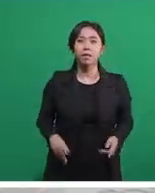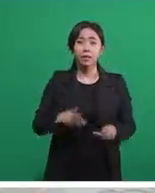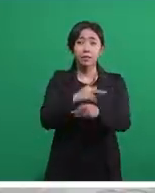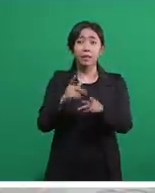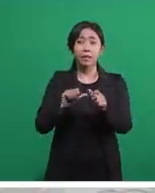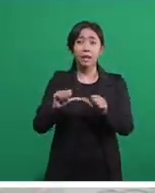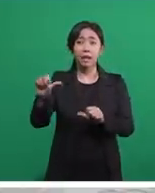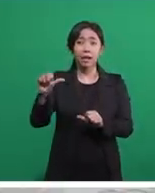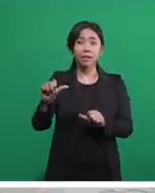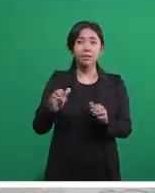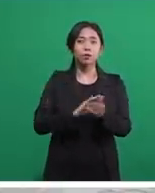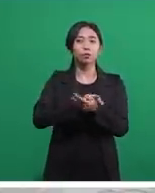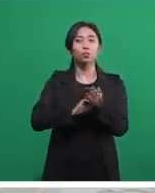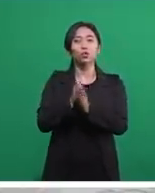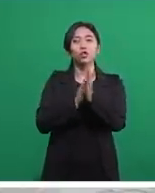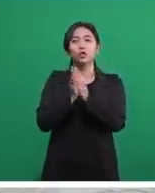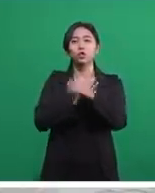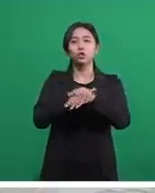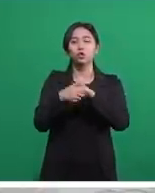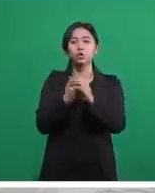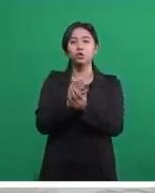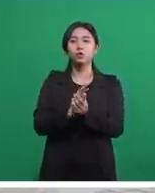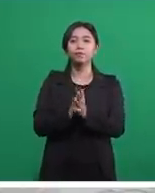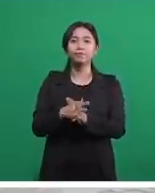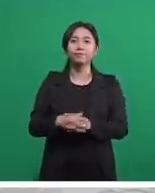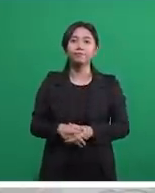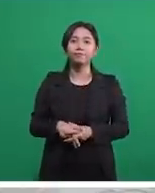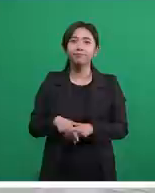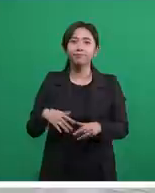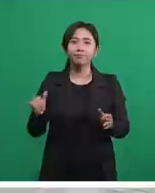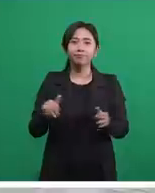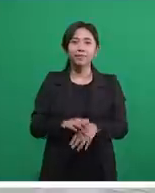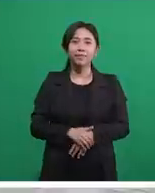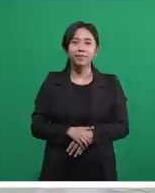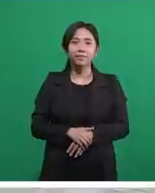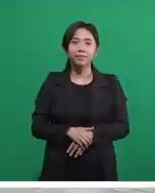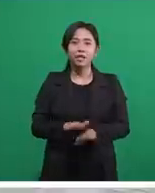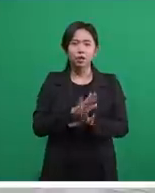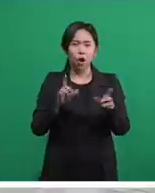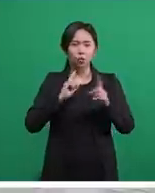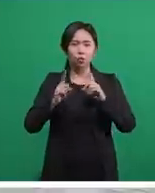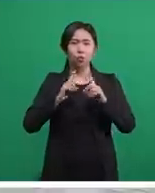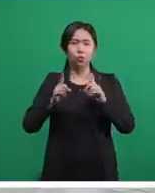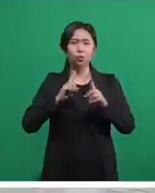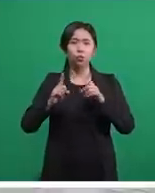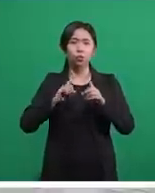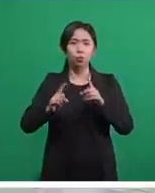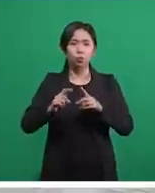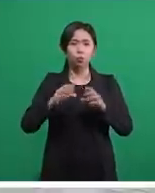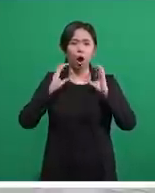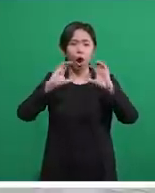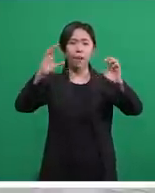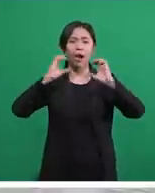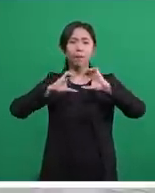jarak, sering mencuci tangan dan sebagainya tadi, termasuk tidak menuntut bisa ikut kebaktian di